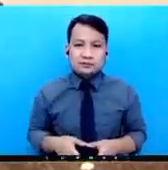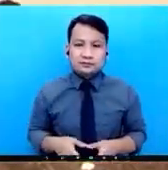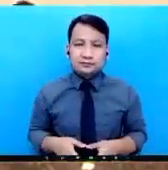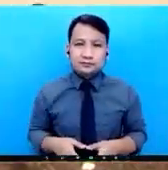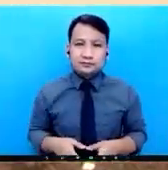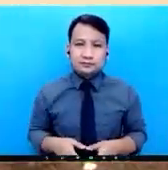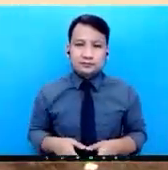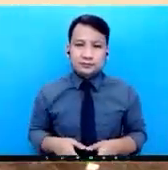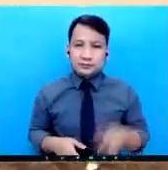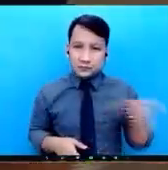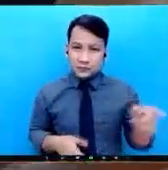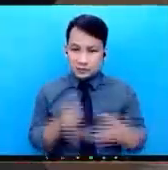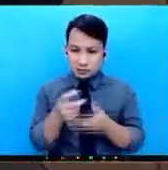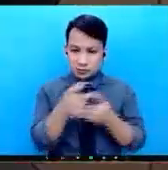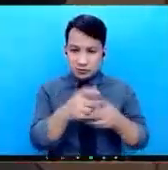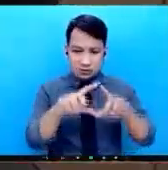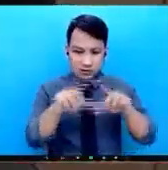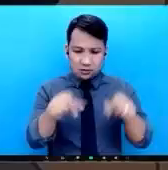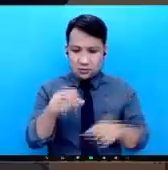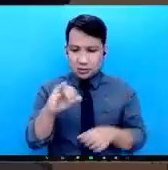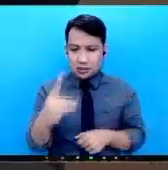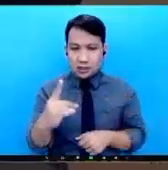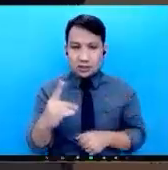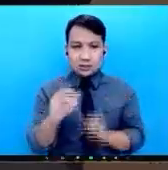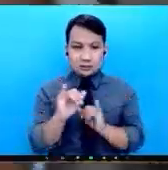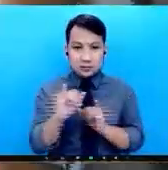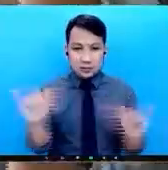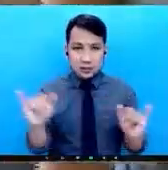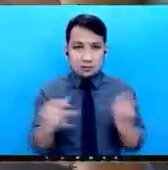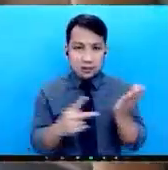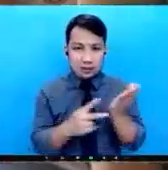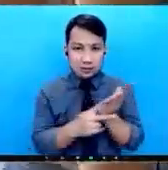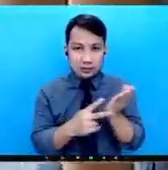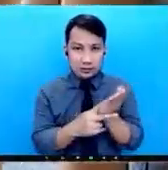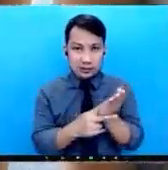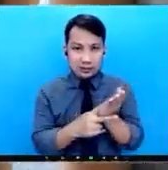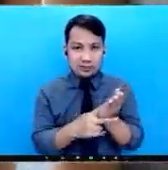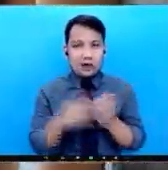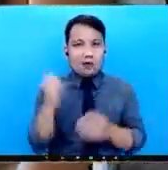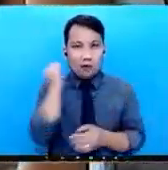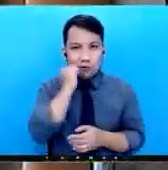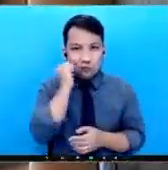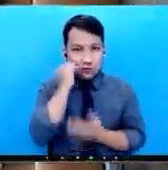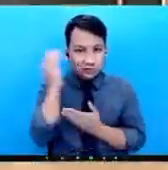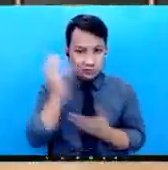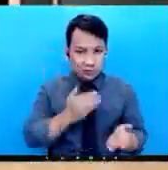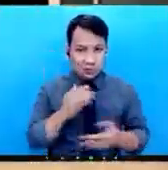Ang vaccination card, parang ID o ticket ng dapat laging dala saan man magpunta.